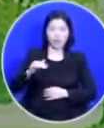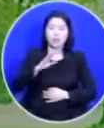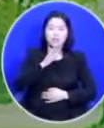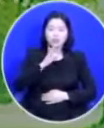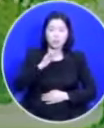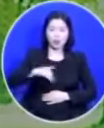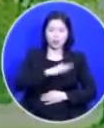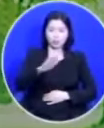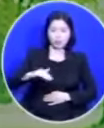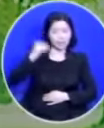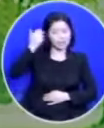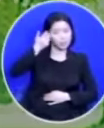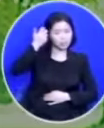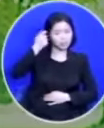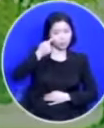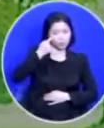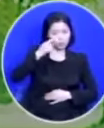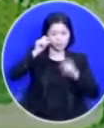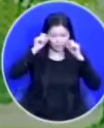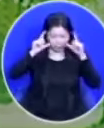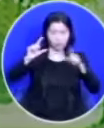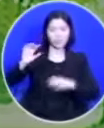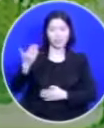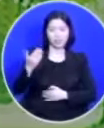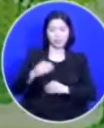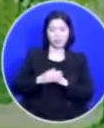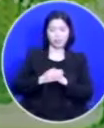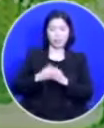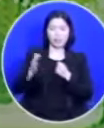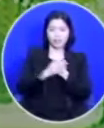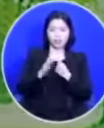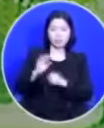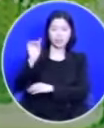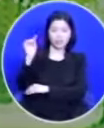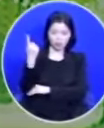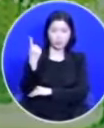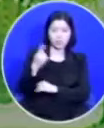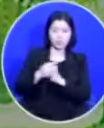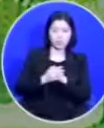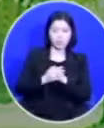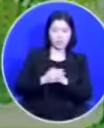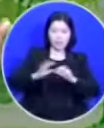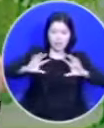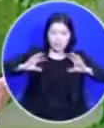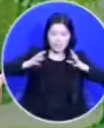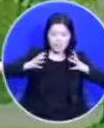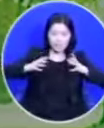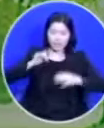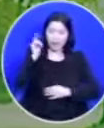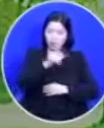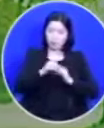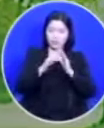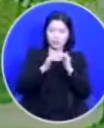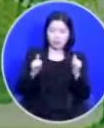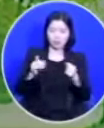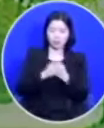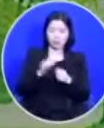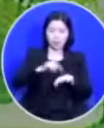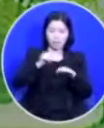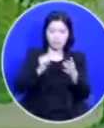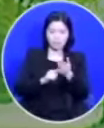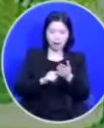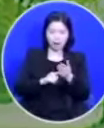우리가 영적으로 눈이 열리게 됩니다 그래서 다윗이 세상의 악한 사람 때문에 마음 상해 하고